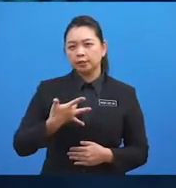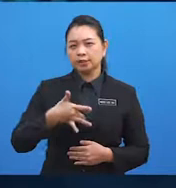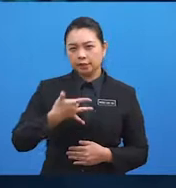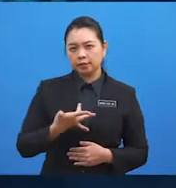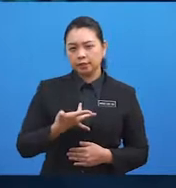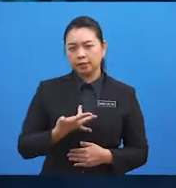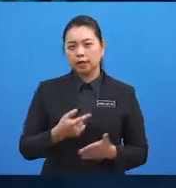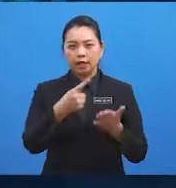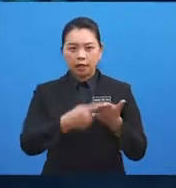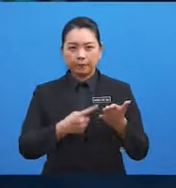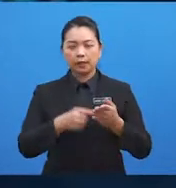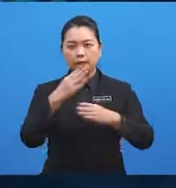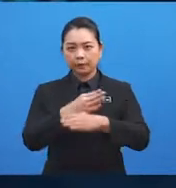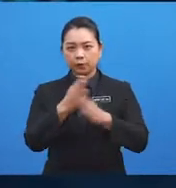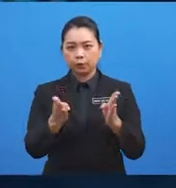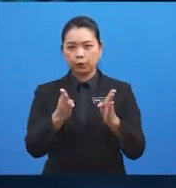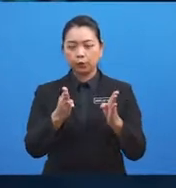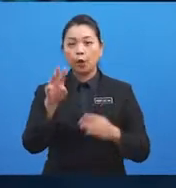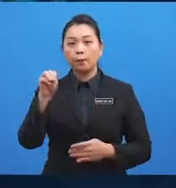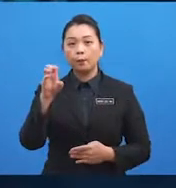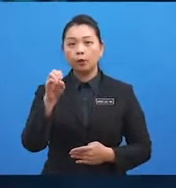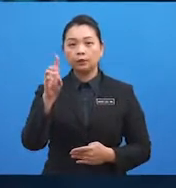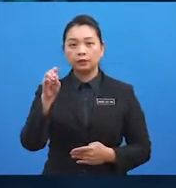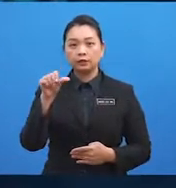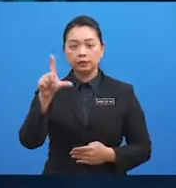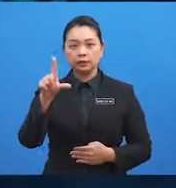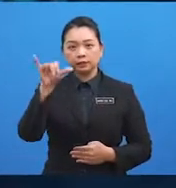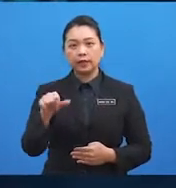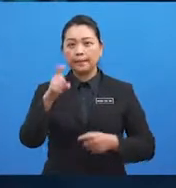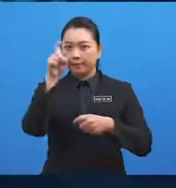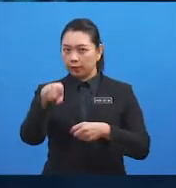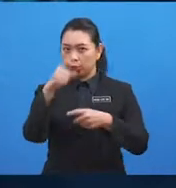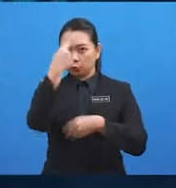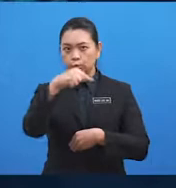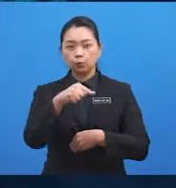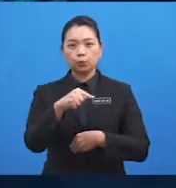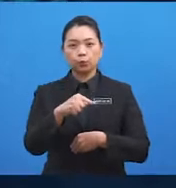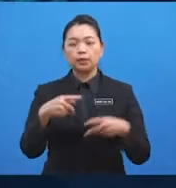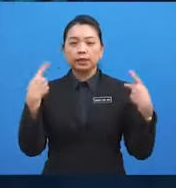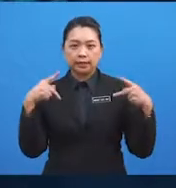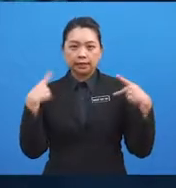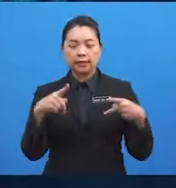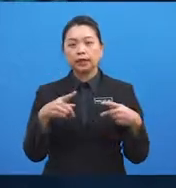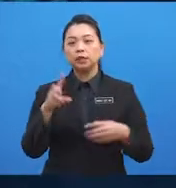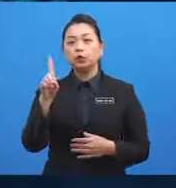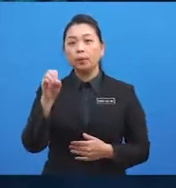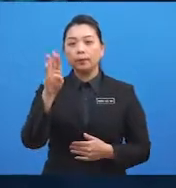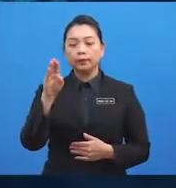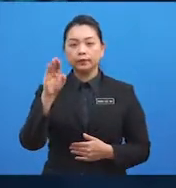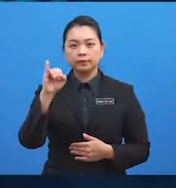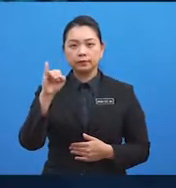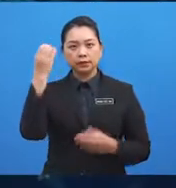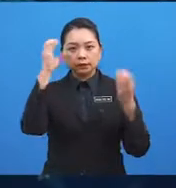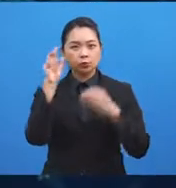Agak-agaknya, apakah bentuk modal yang diperlukan untuk perniagaan kedai Dobi layan diri cikgu